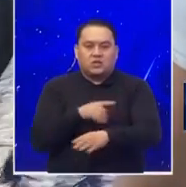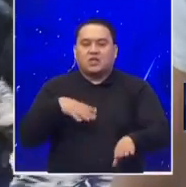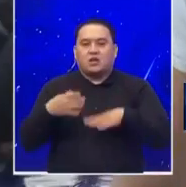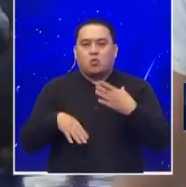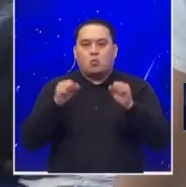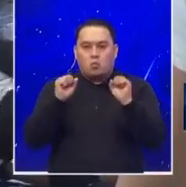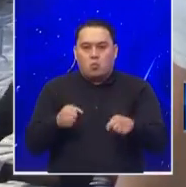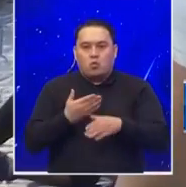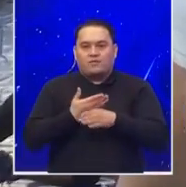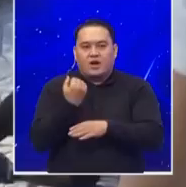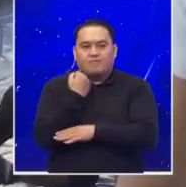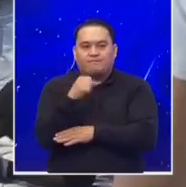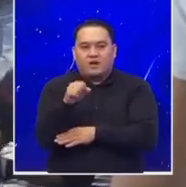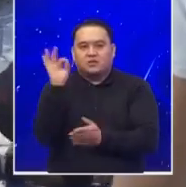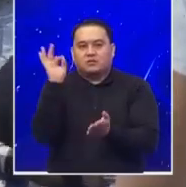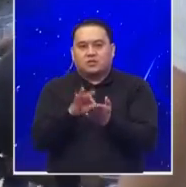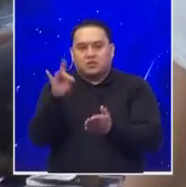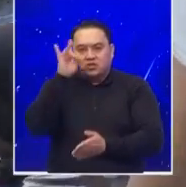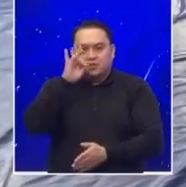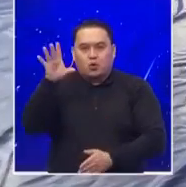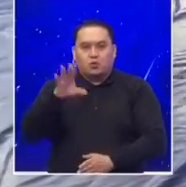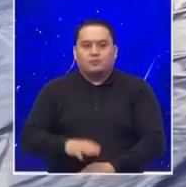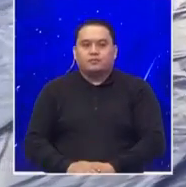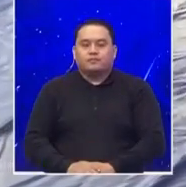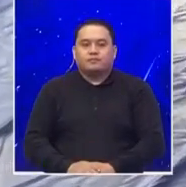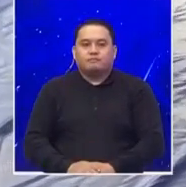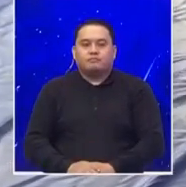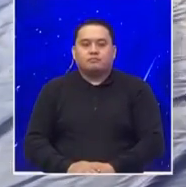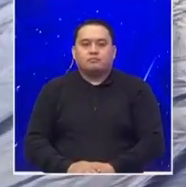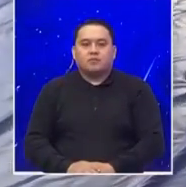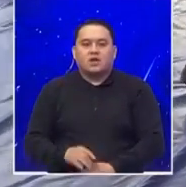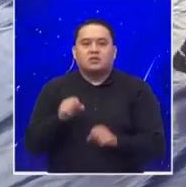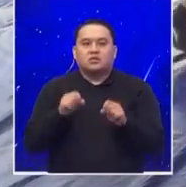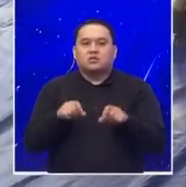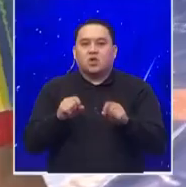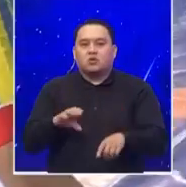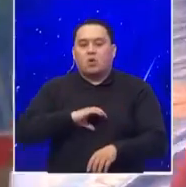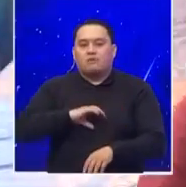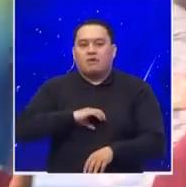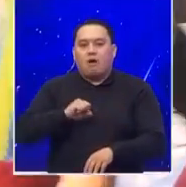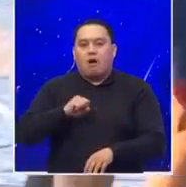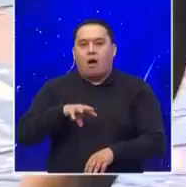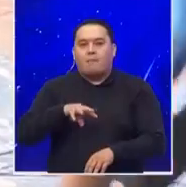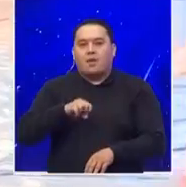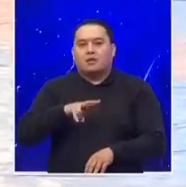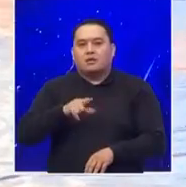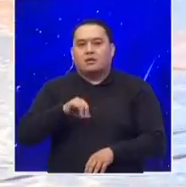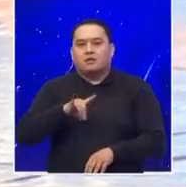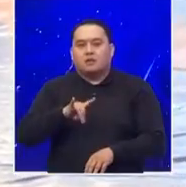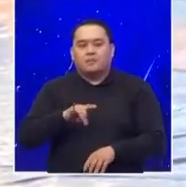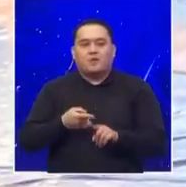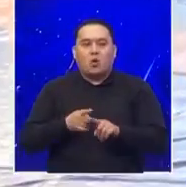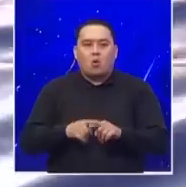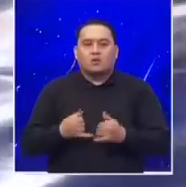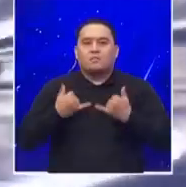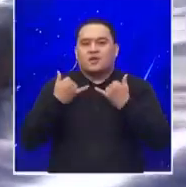тренировки помогут мне выиграть. Моя цель – стать чемпионом. Еще один претендент на золотую медаль – Амангельды Калибай. С самого раннего детства спортсмен посвятил